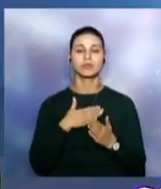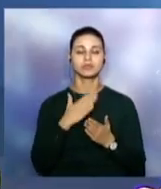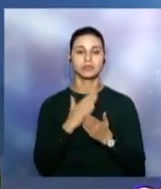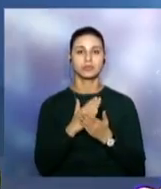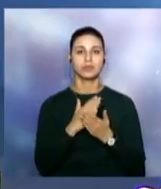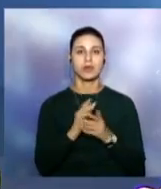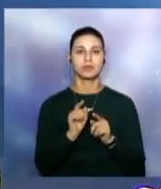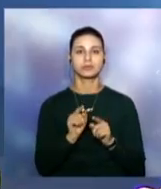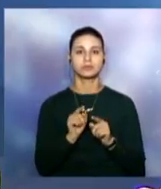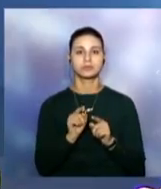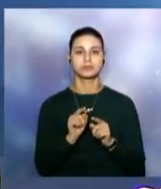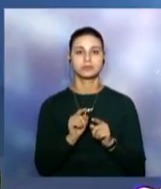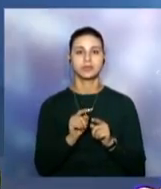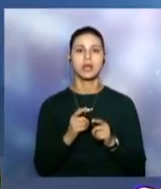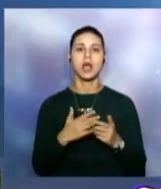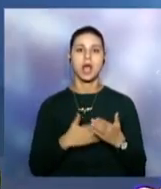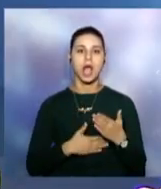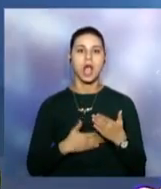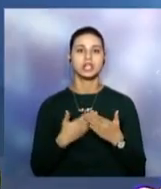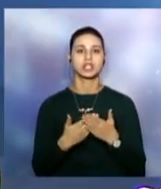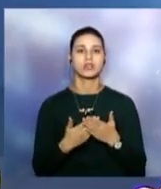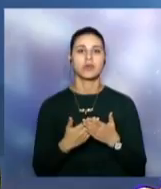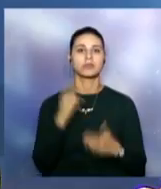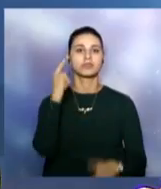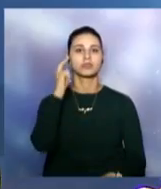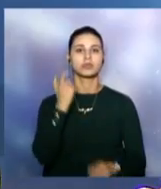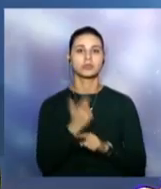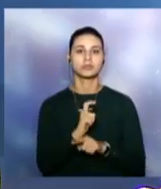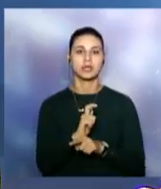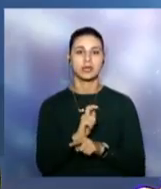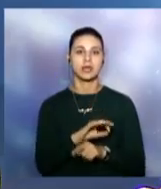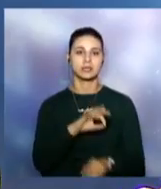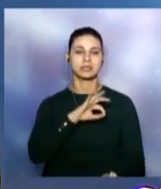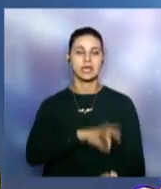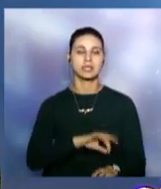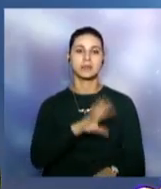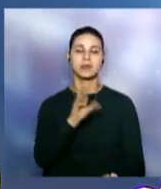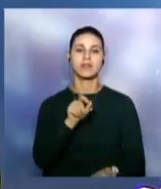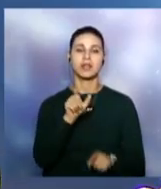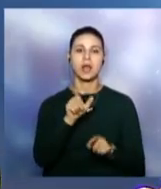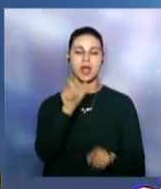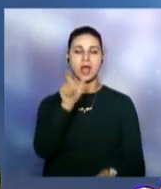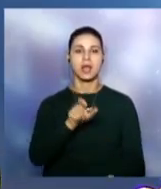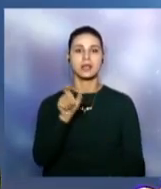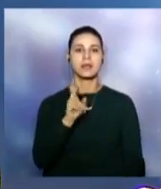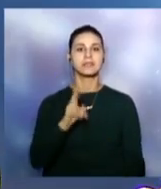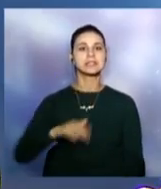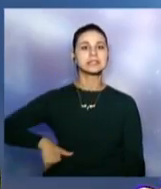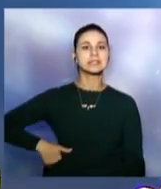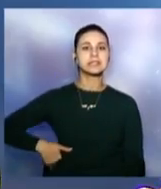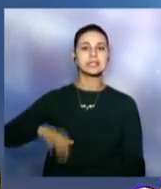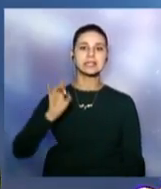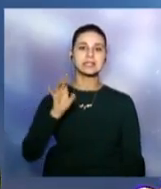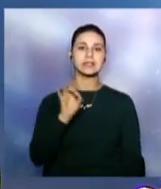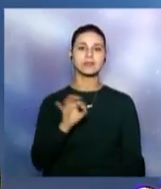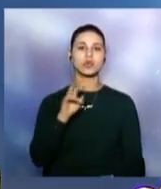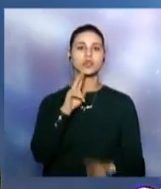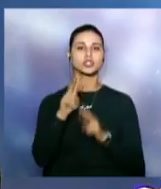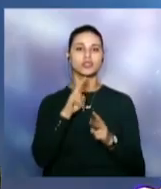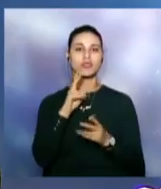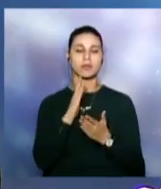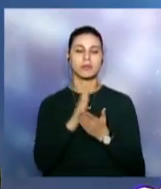ბლოკი ფიზიკური აქტივობის, რომელიც ფიქრობ ძალიან წაადგება ყველა იმ ადამიანს, ვინც წელი სტკივლთან დაკავშირებით